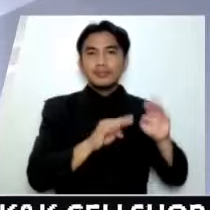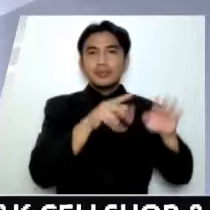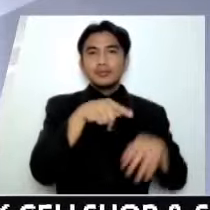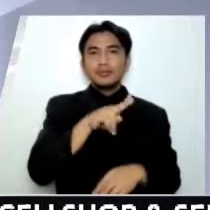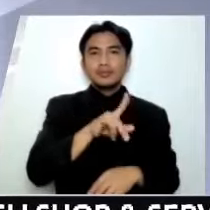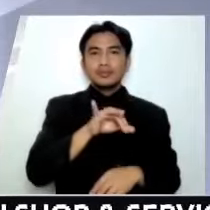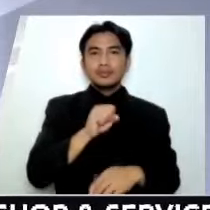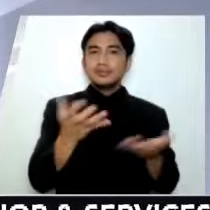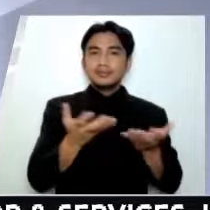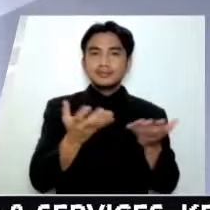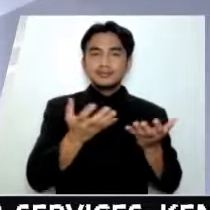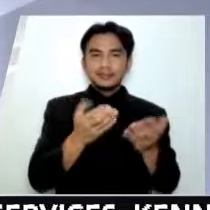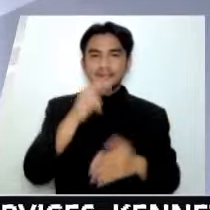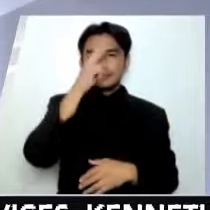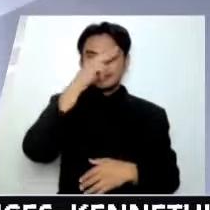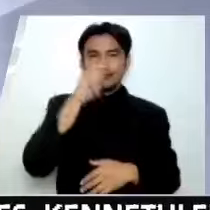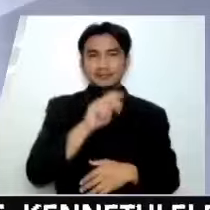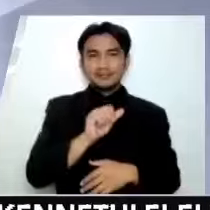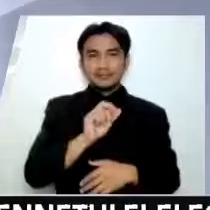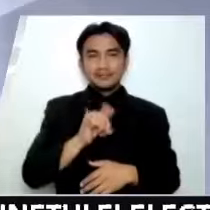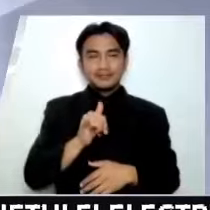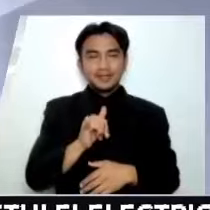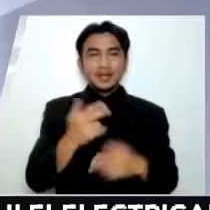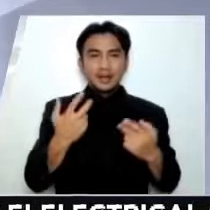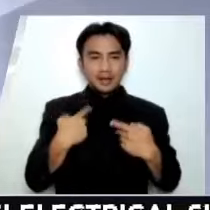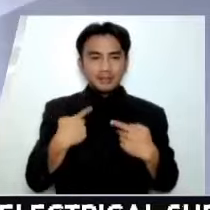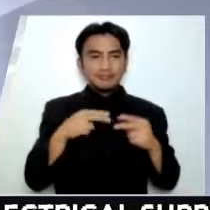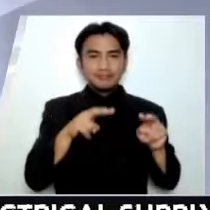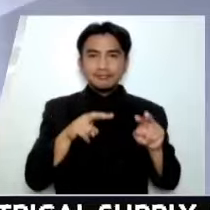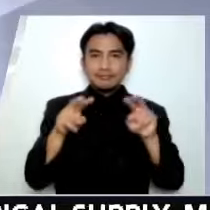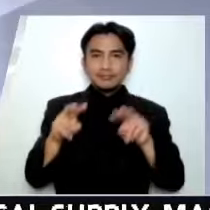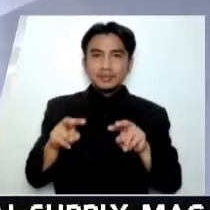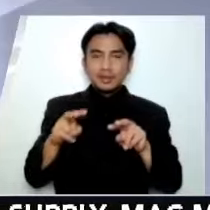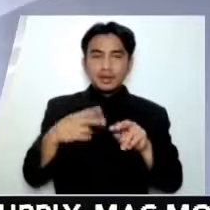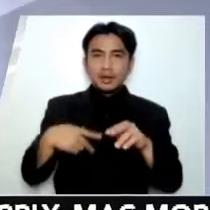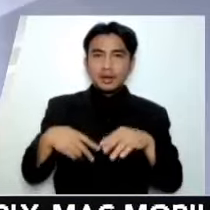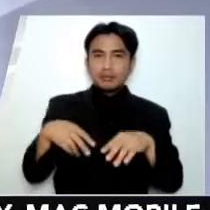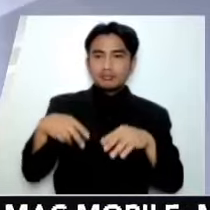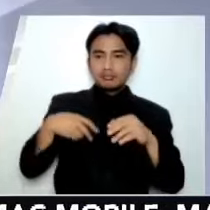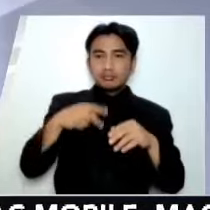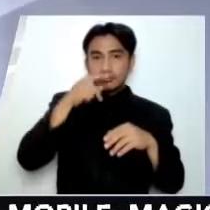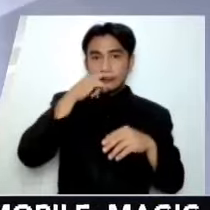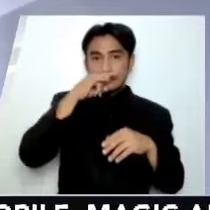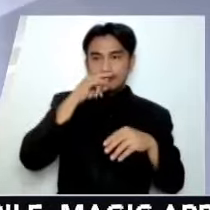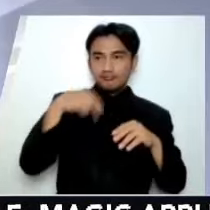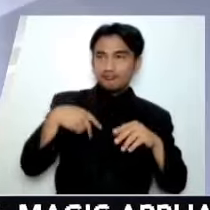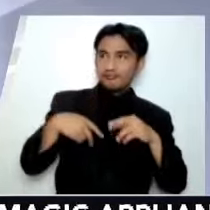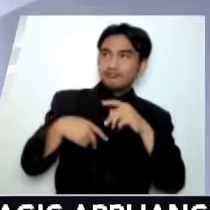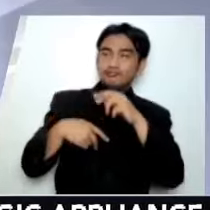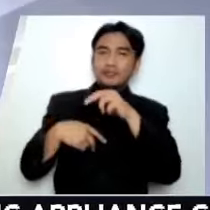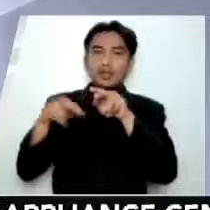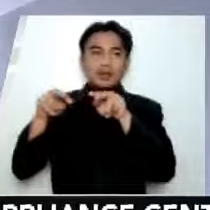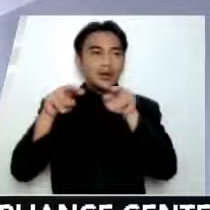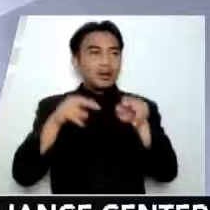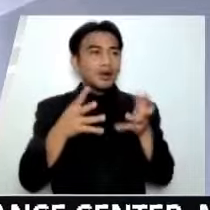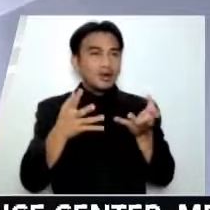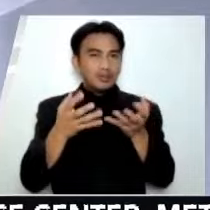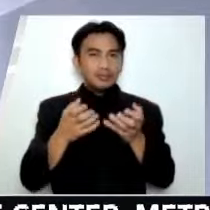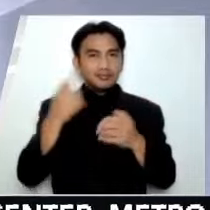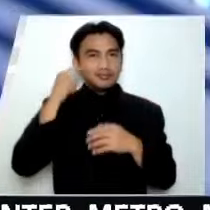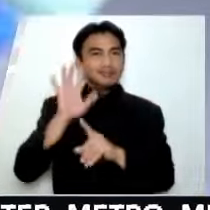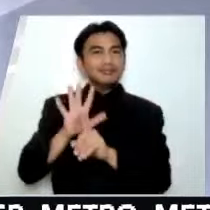Ang tuktok niyan, naabot ng isang batang nais mag-hike sa kanyang birthday. G tayo dyan sa report ni